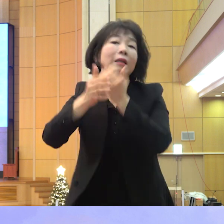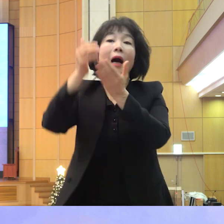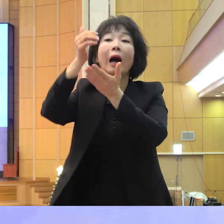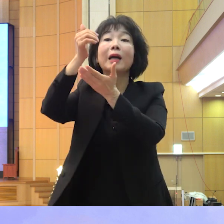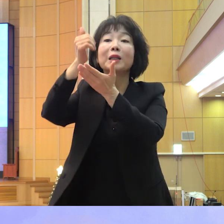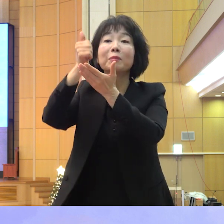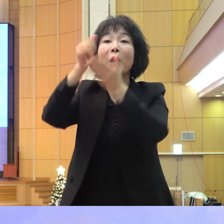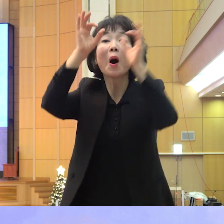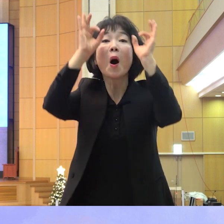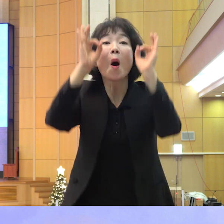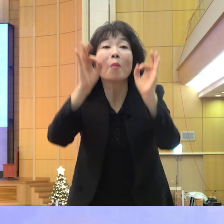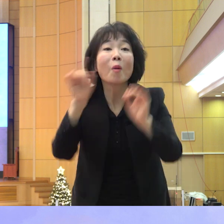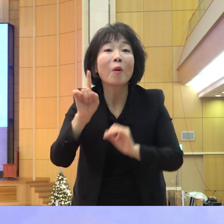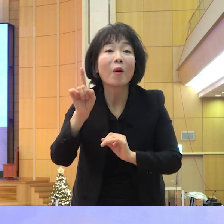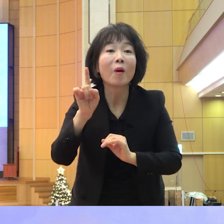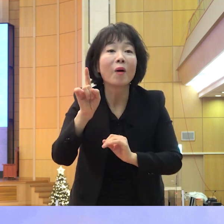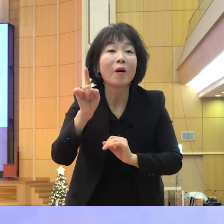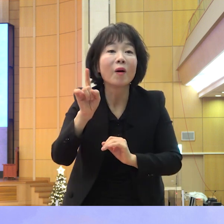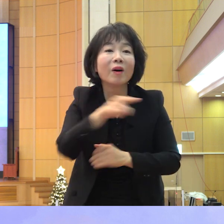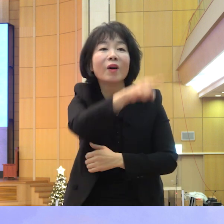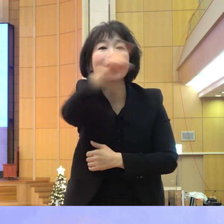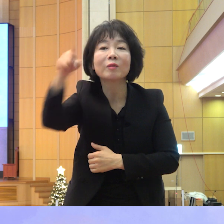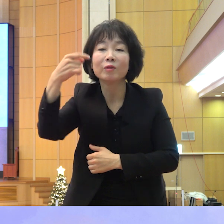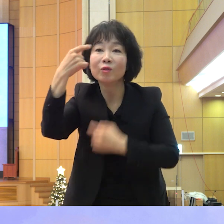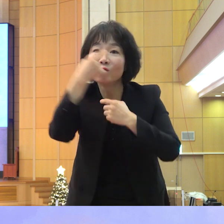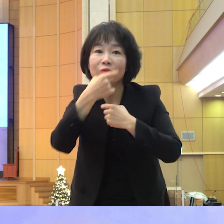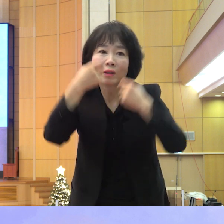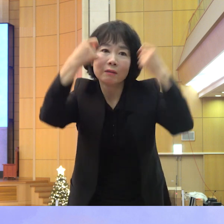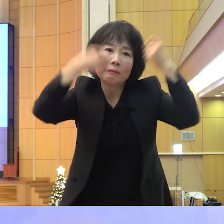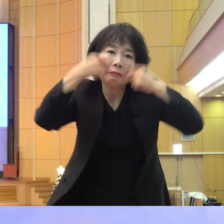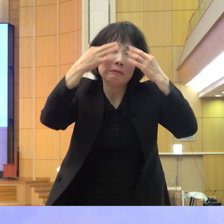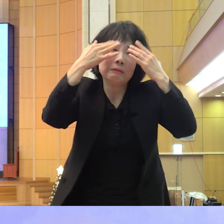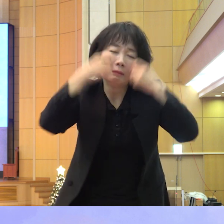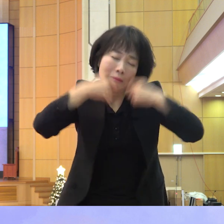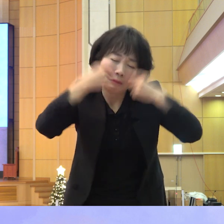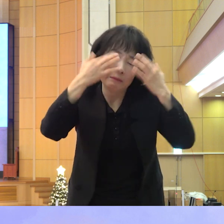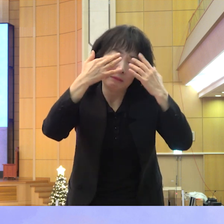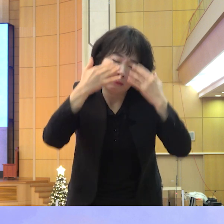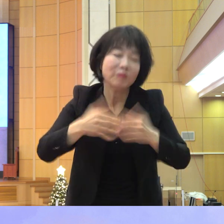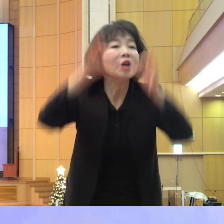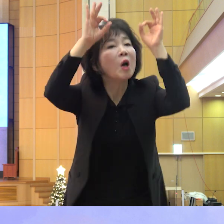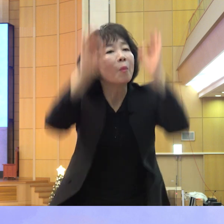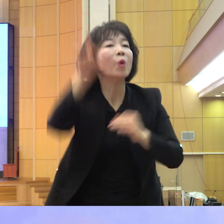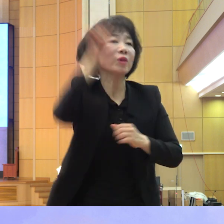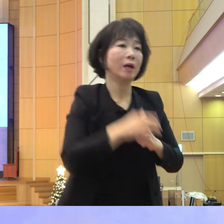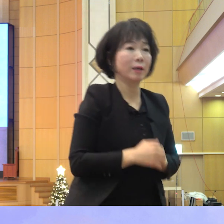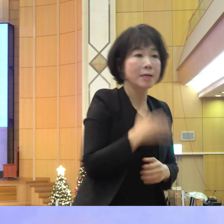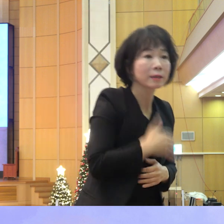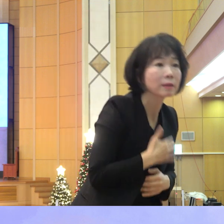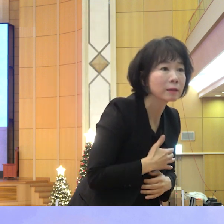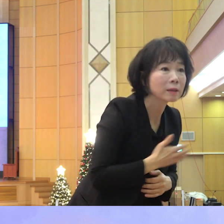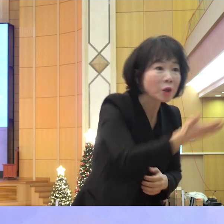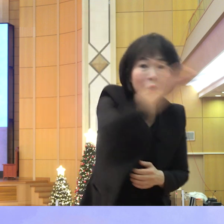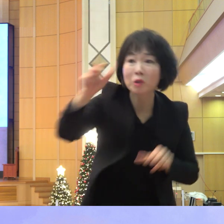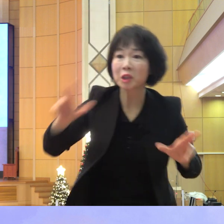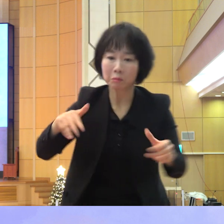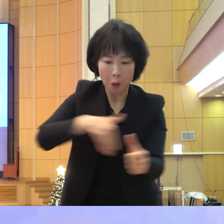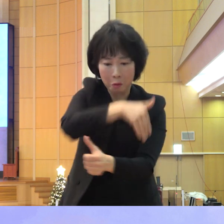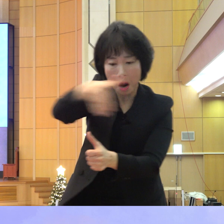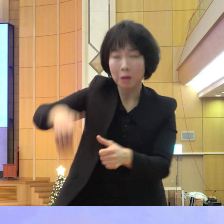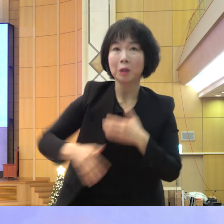하나님은 히스기야 왕의 눈물의 기도를 보았다는 거예요. 여러분, 내가